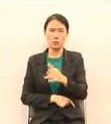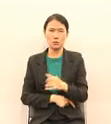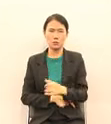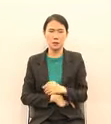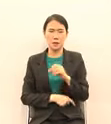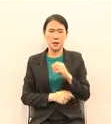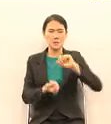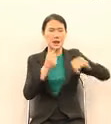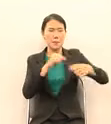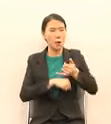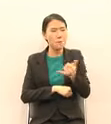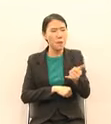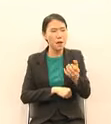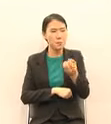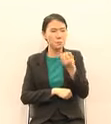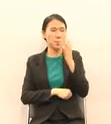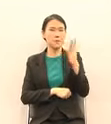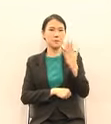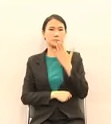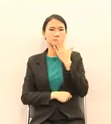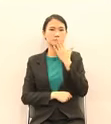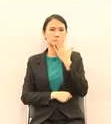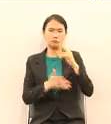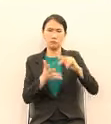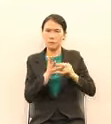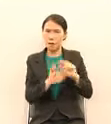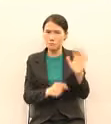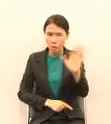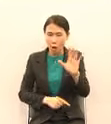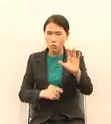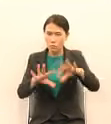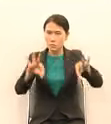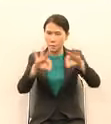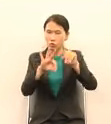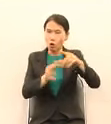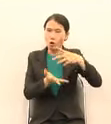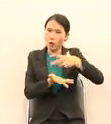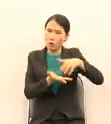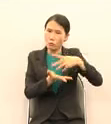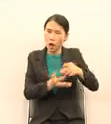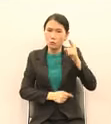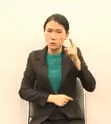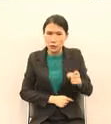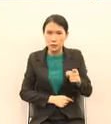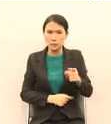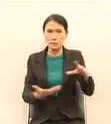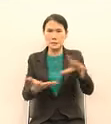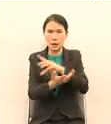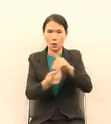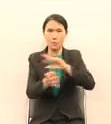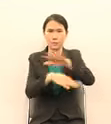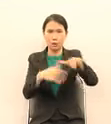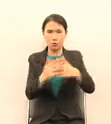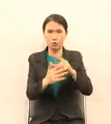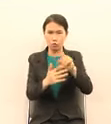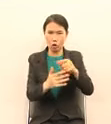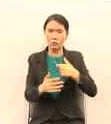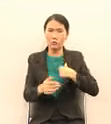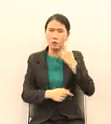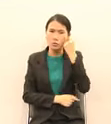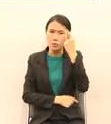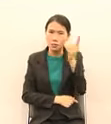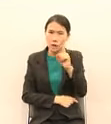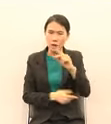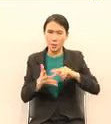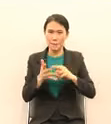งนี้เนี่ยเป็นเรื่องที่ไม่ดีเลยนะฮะจริงๆก็ต้องบอกว่าสังคมจริงๆก็ต้องเข้าใจทำเข้าใจอะว่า